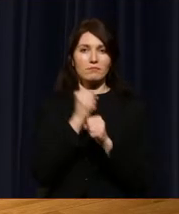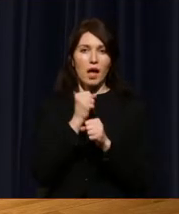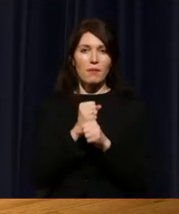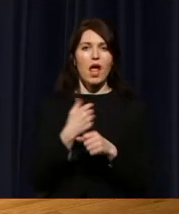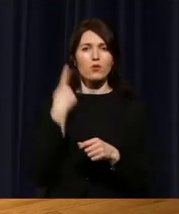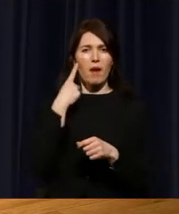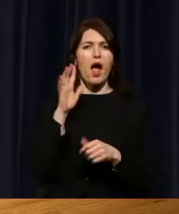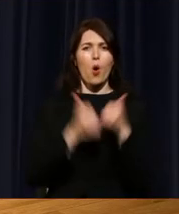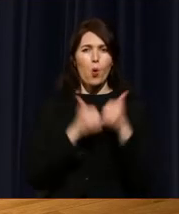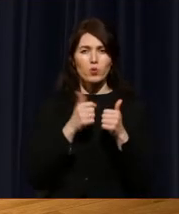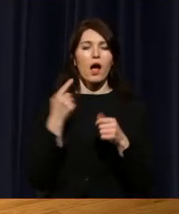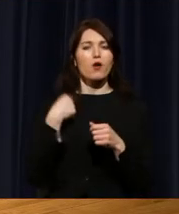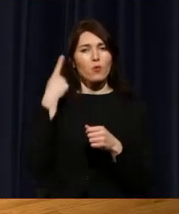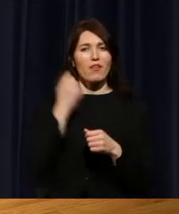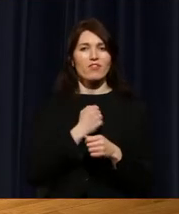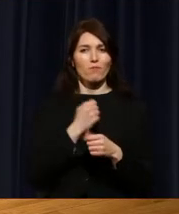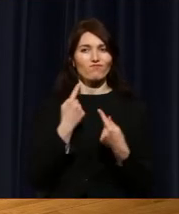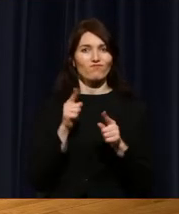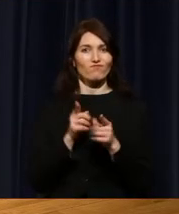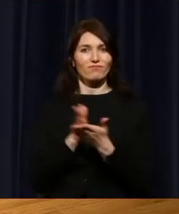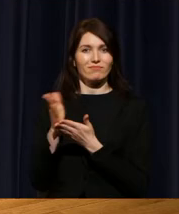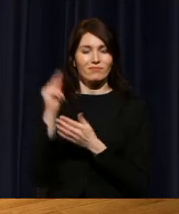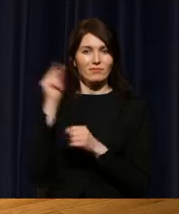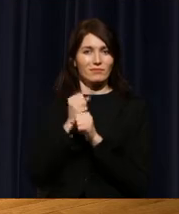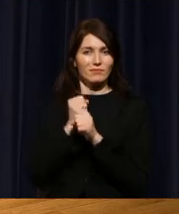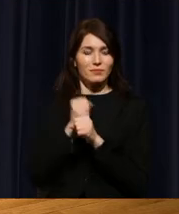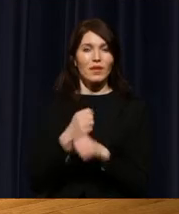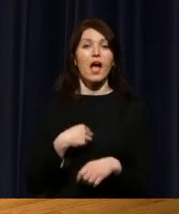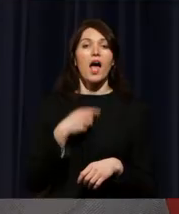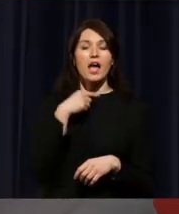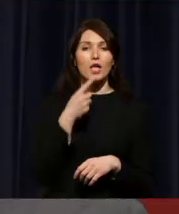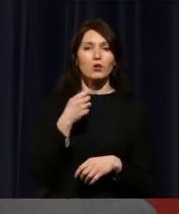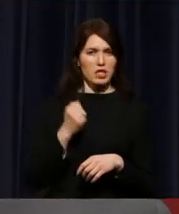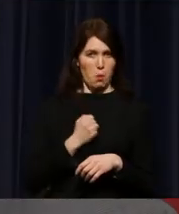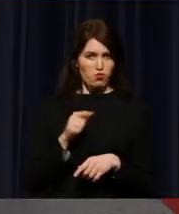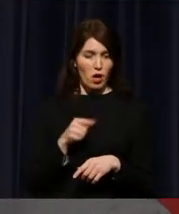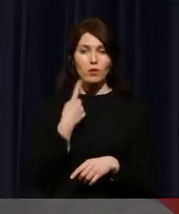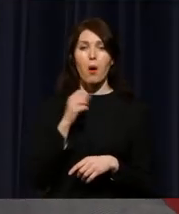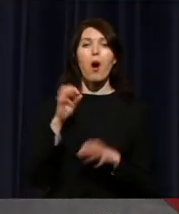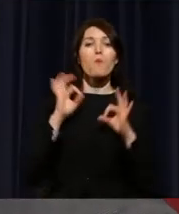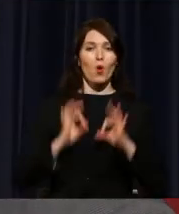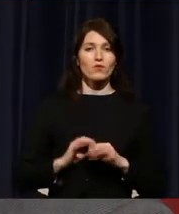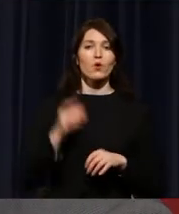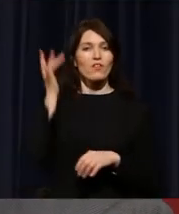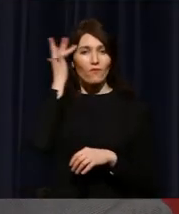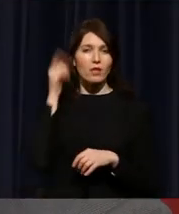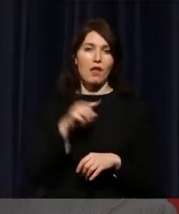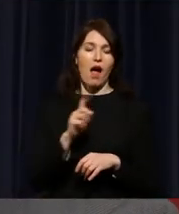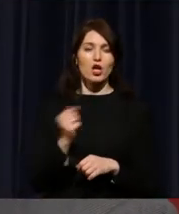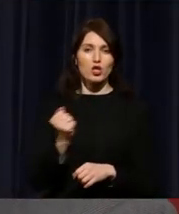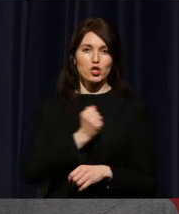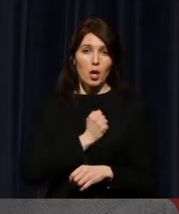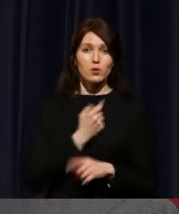laikam šeit. Bet vārdi viņš diemžēl, nu labi. Tas, es teiktu tā no profesionālā viedokļa, tas ir diemžēl, jo